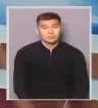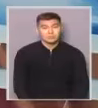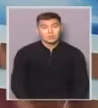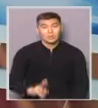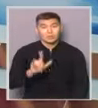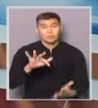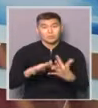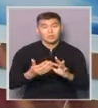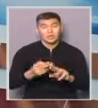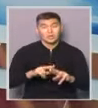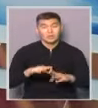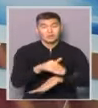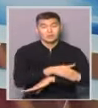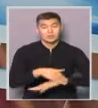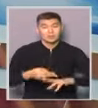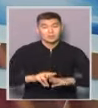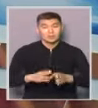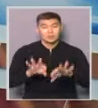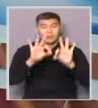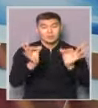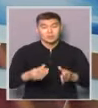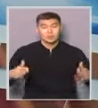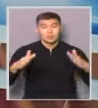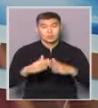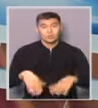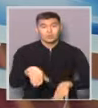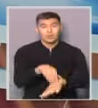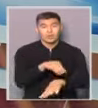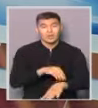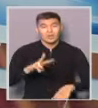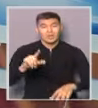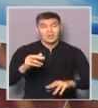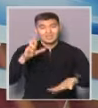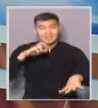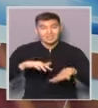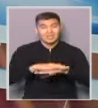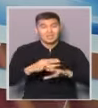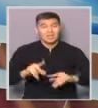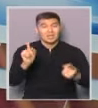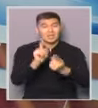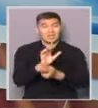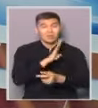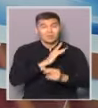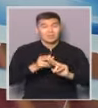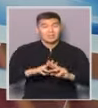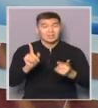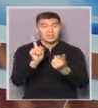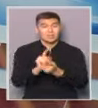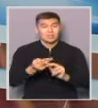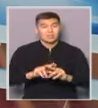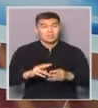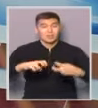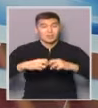Kurmangaz Audandağı Smağul Köşekbaev atındağı Mädeniyet Üyinde Audan Akımı Marat Murziyev el ağalarının basın kosta. Keleli kezesude